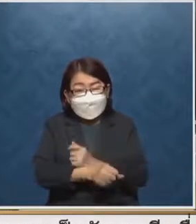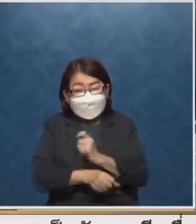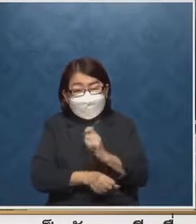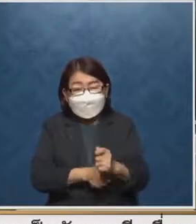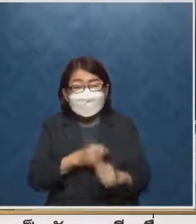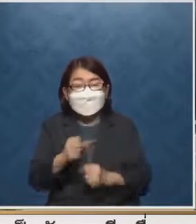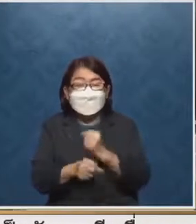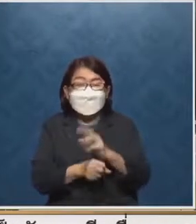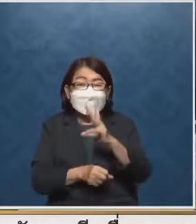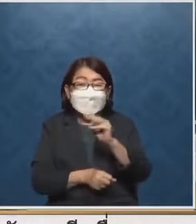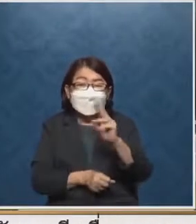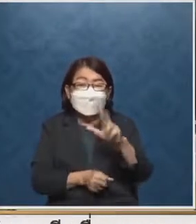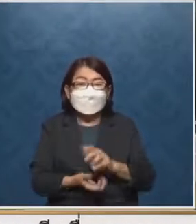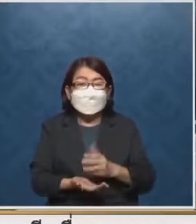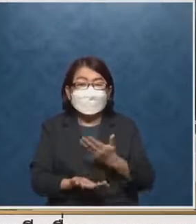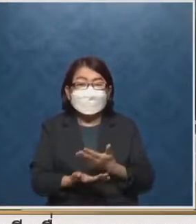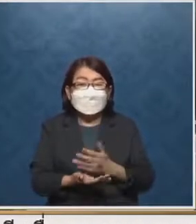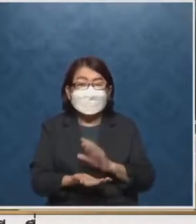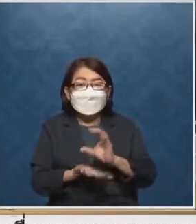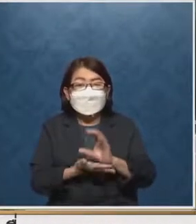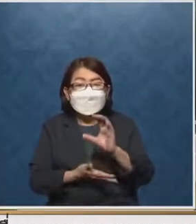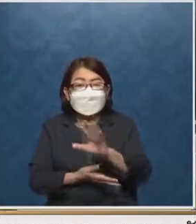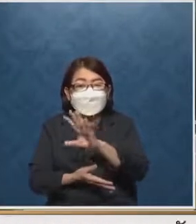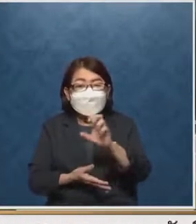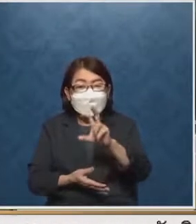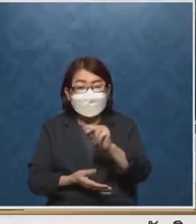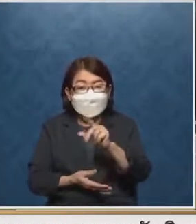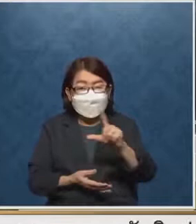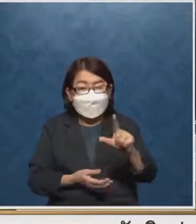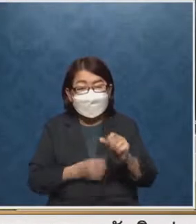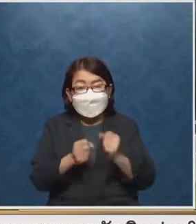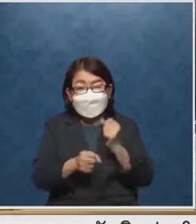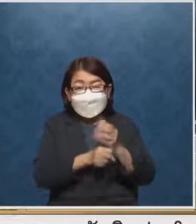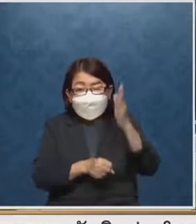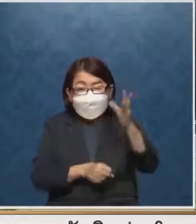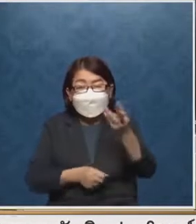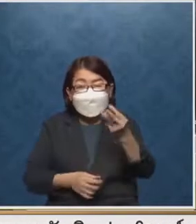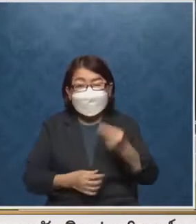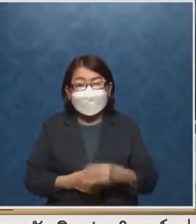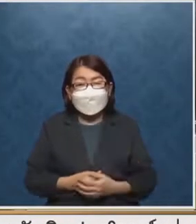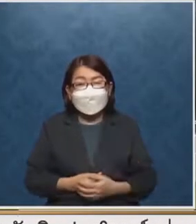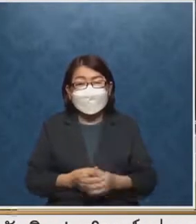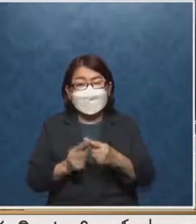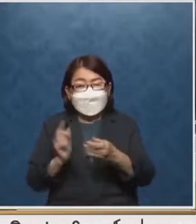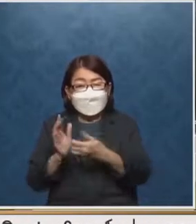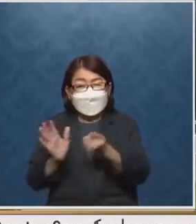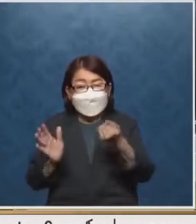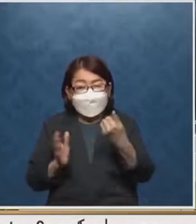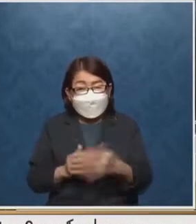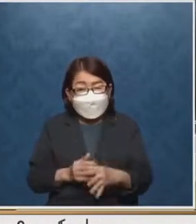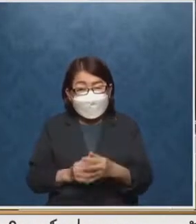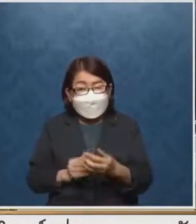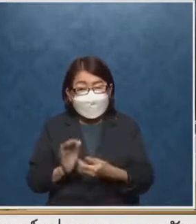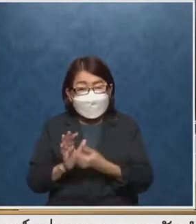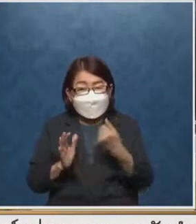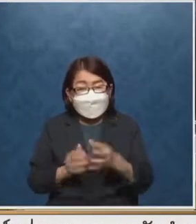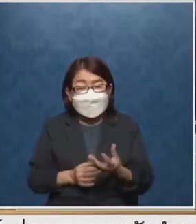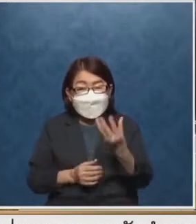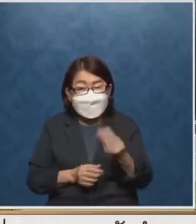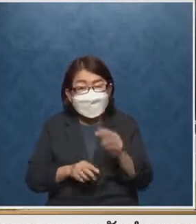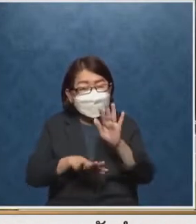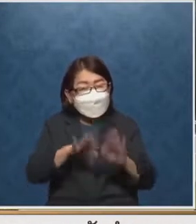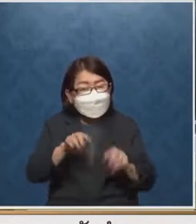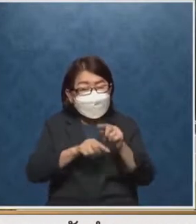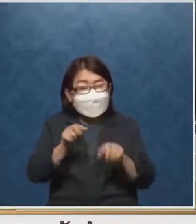ท่านได้530ปีหน้าท่านเอาเท่าไหร่ครับในขณะที่เบิกจ่ายเนี่ยแค่80กว่าเปอร์เซ็